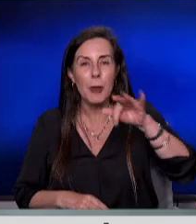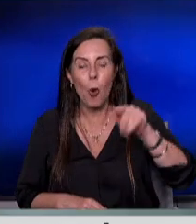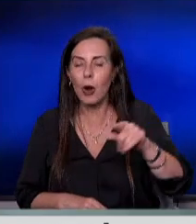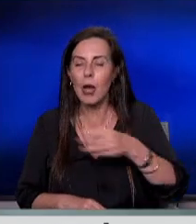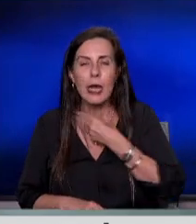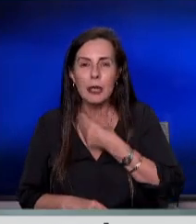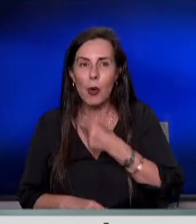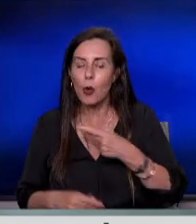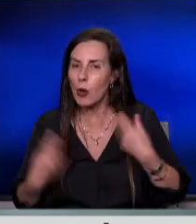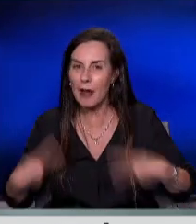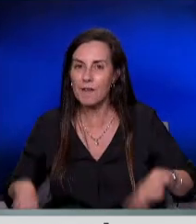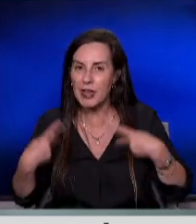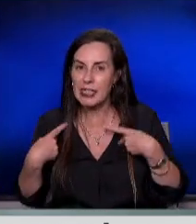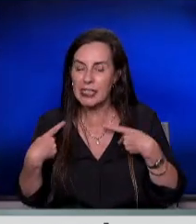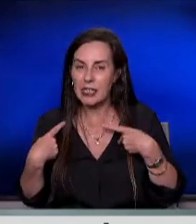ההתמכרות הפיזית שלו